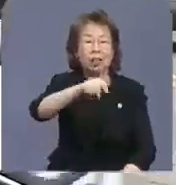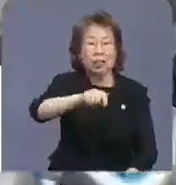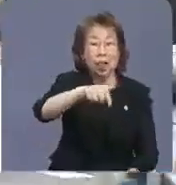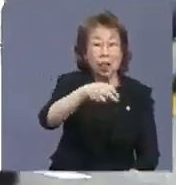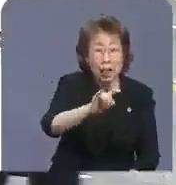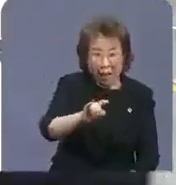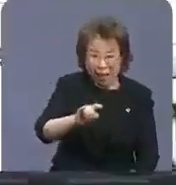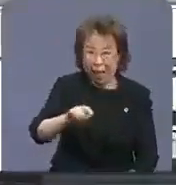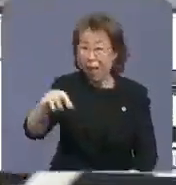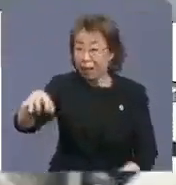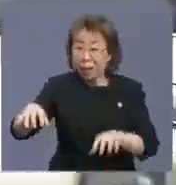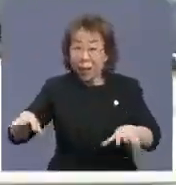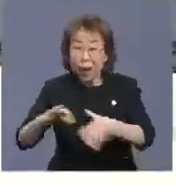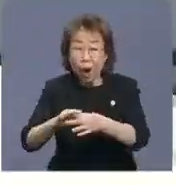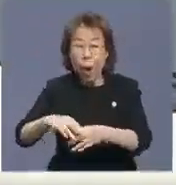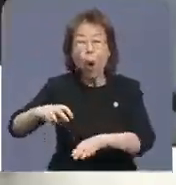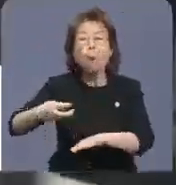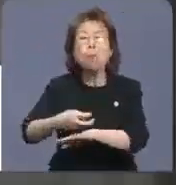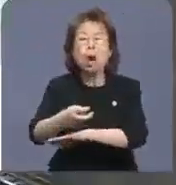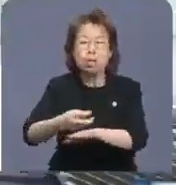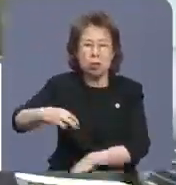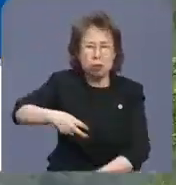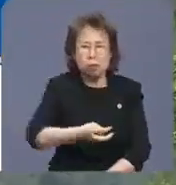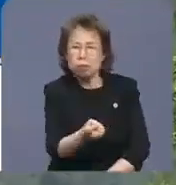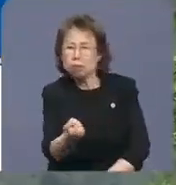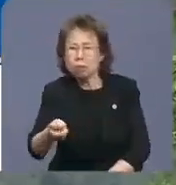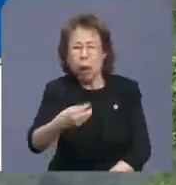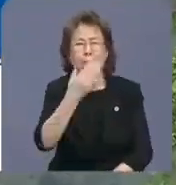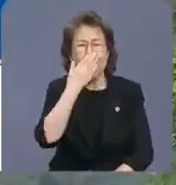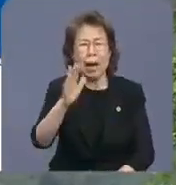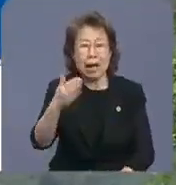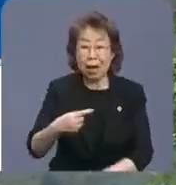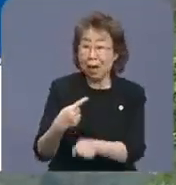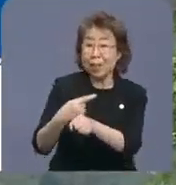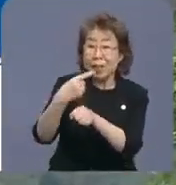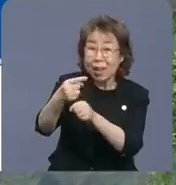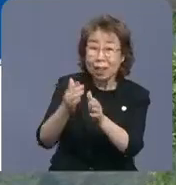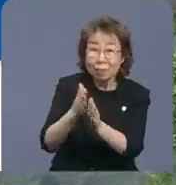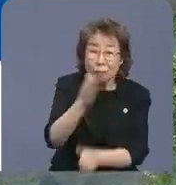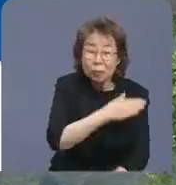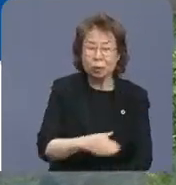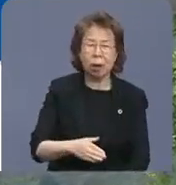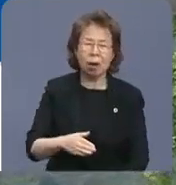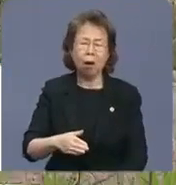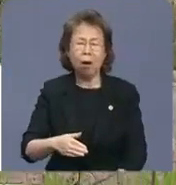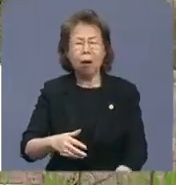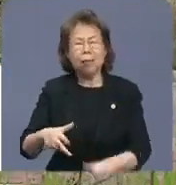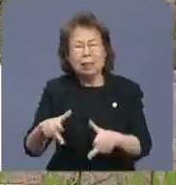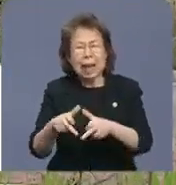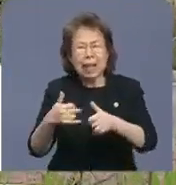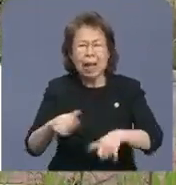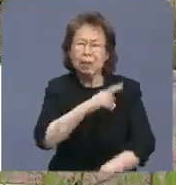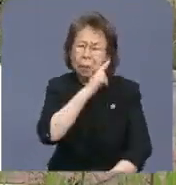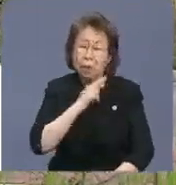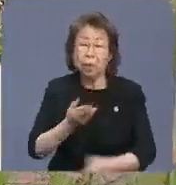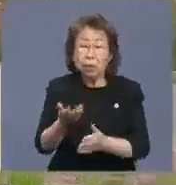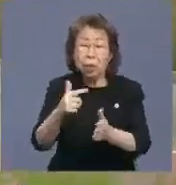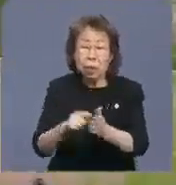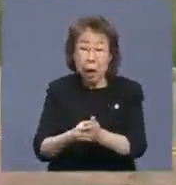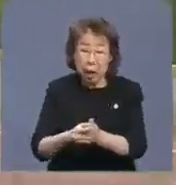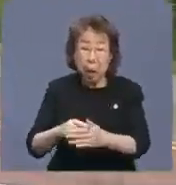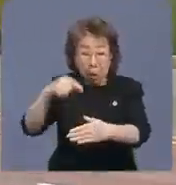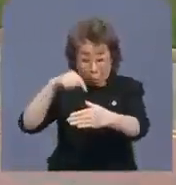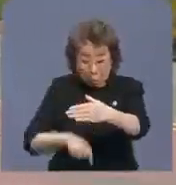2km 구간에 셔틀버스를 운영하기로 했습니다 내년부터는 교통약자의 관람 편의를 위한 내부 순환용